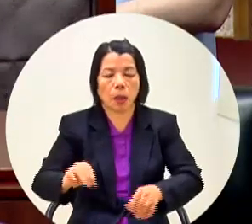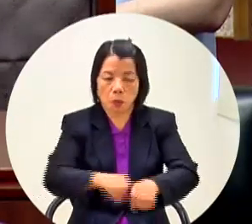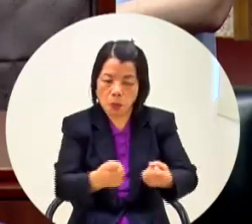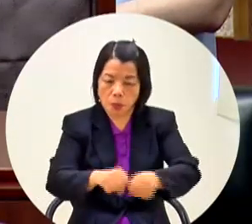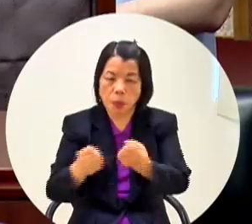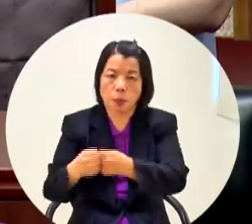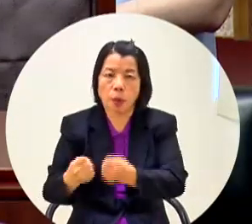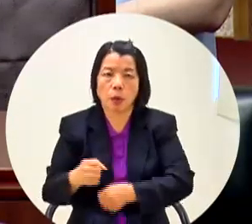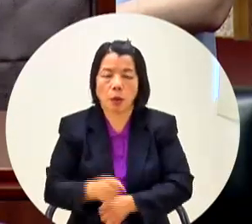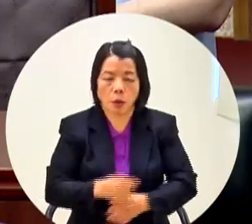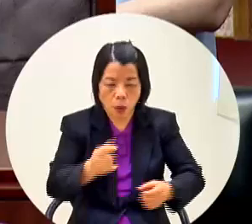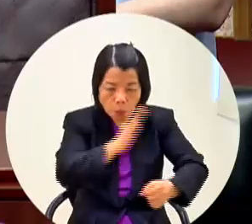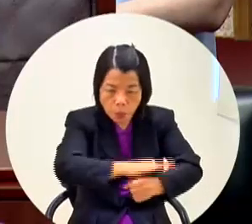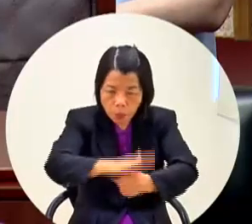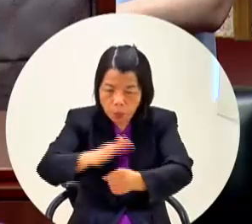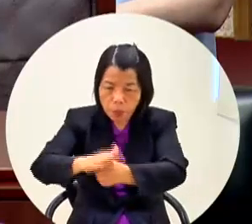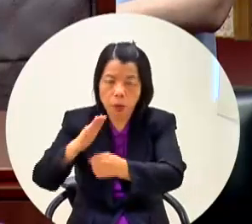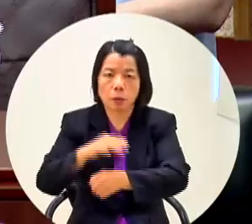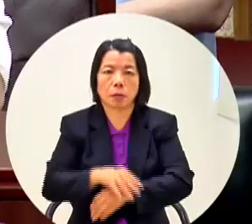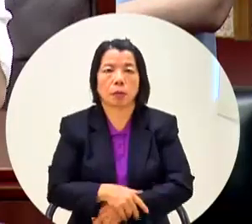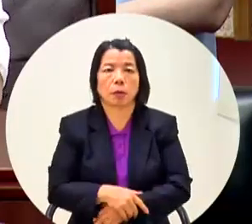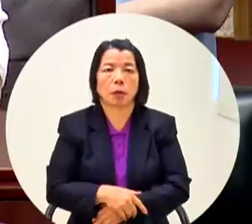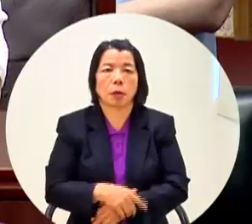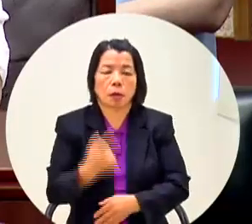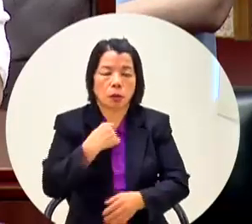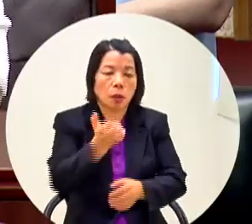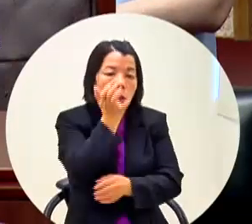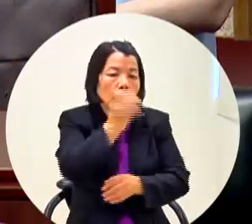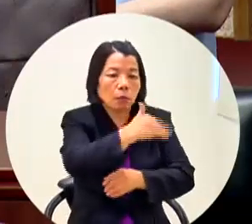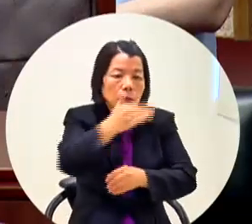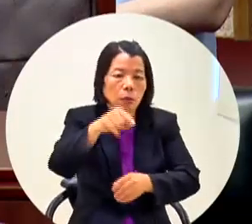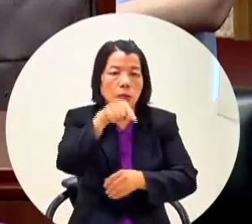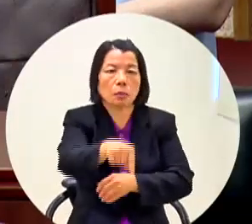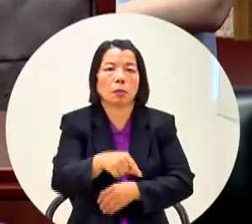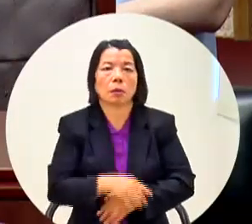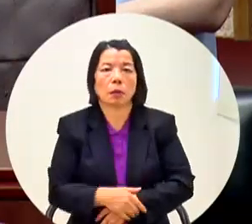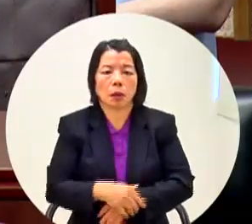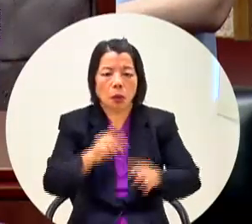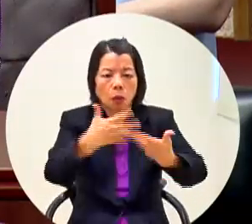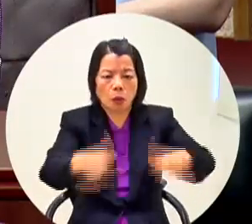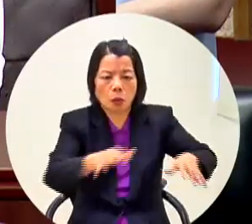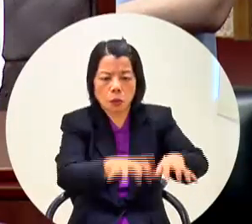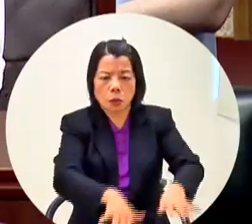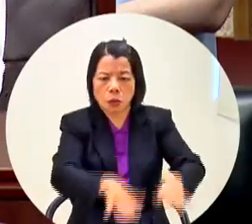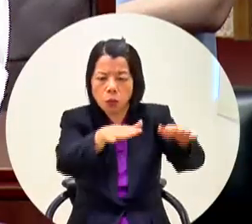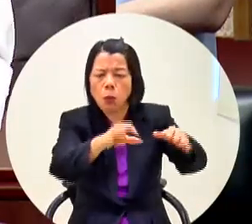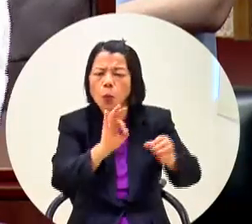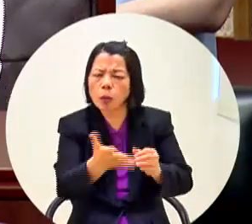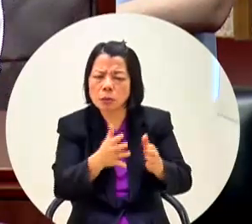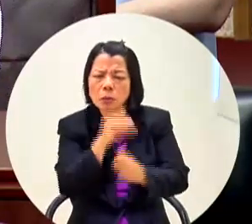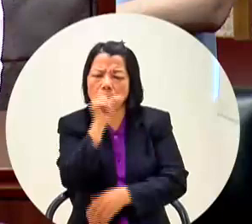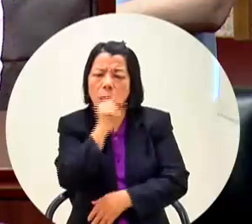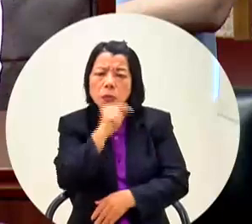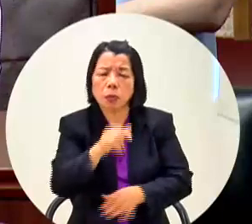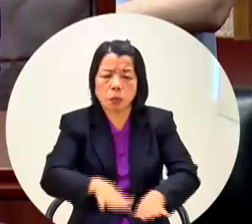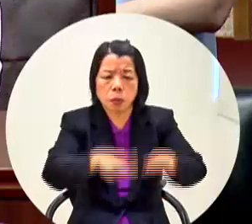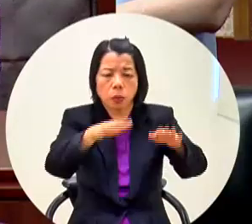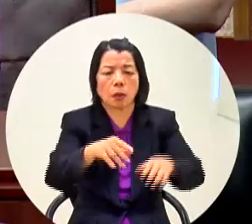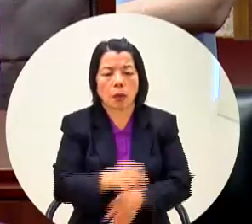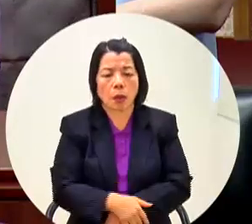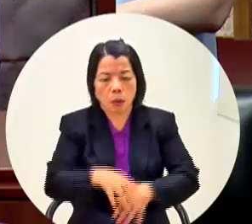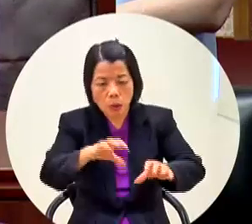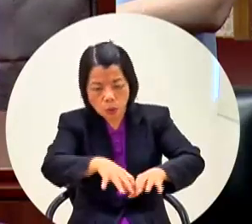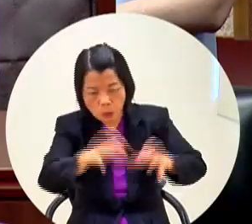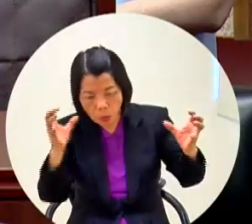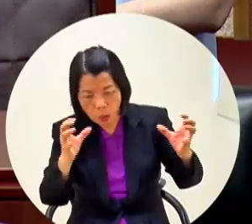我们一个洞一个洞要把它补起来。我们到了冈山，看到这么多淹水，为什么老是淹水？把那个敲开来一看，才